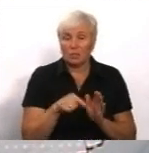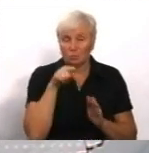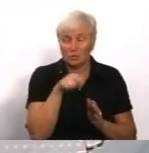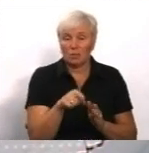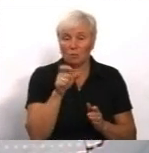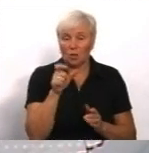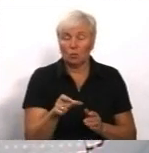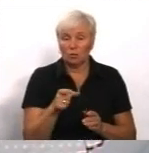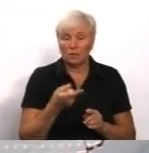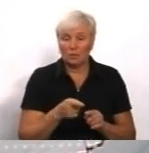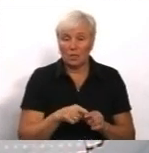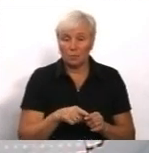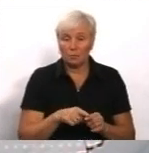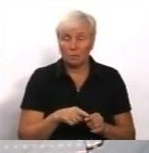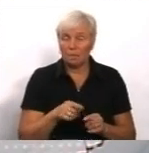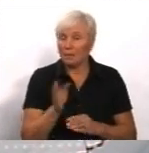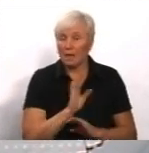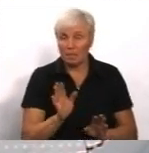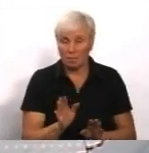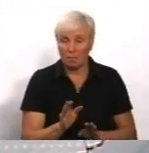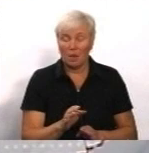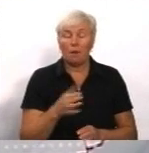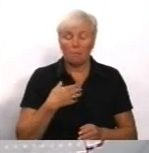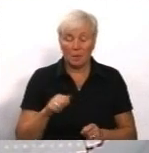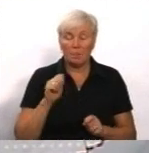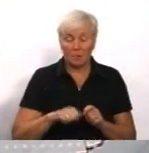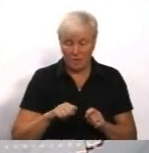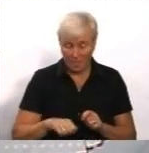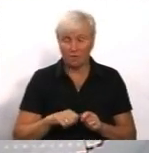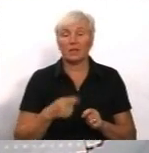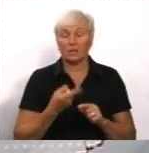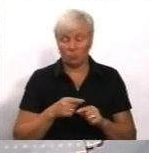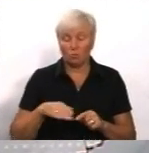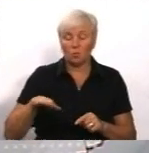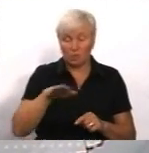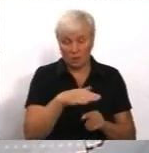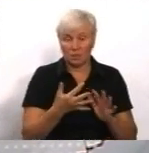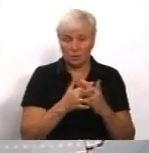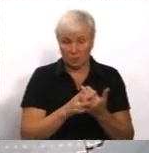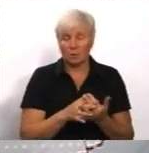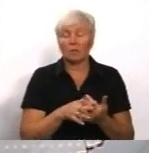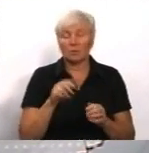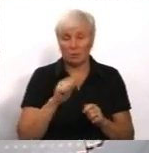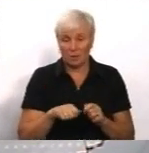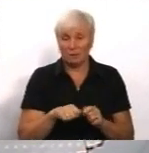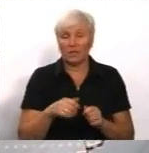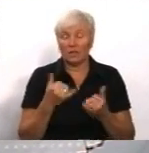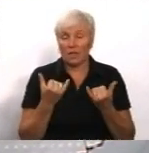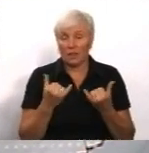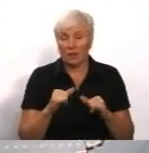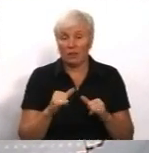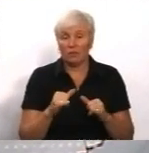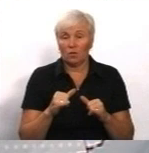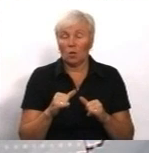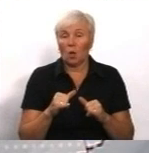риба. Тому ми і перевірили всі криниці в цьому населеному пункті. І як не дивно, але в